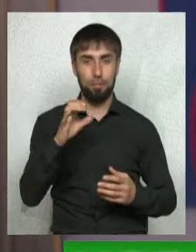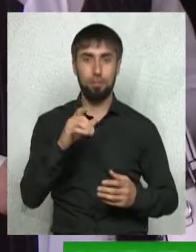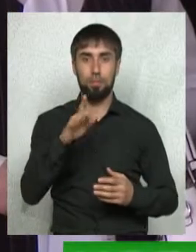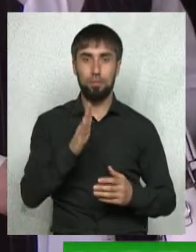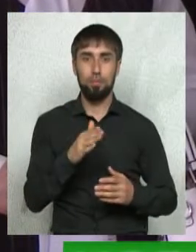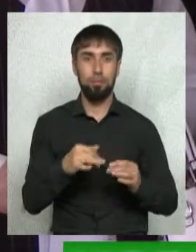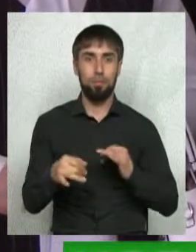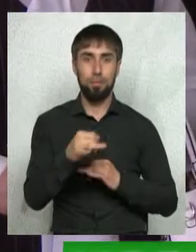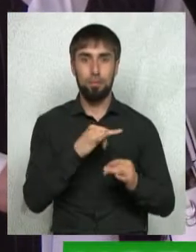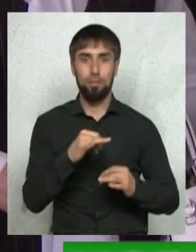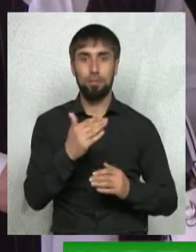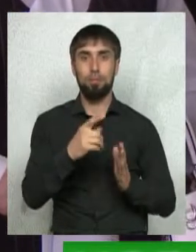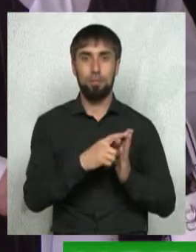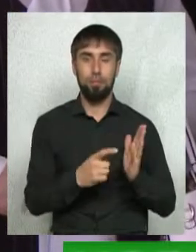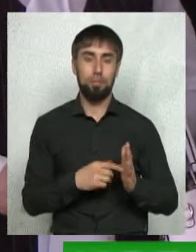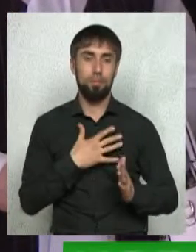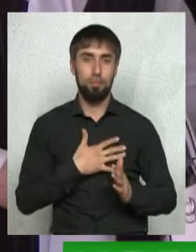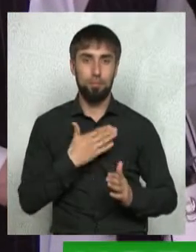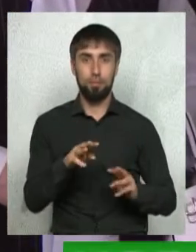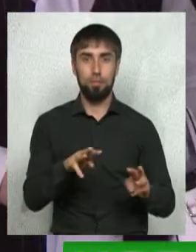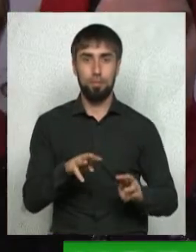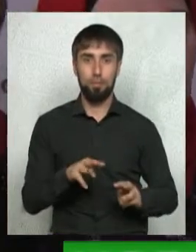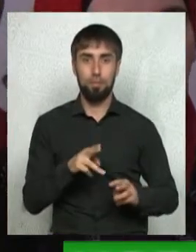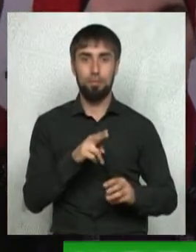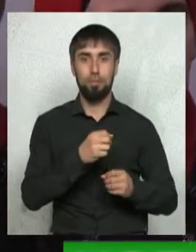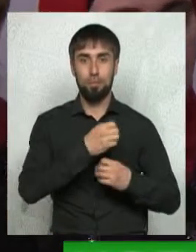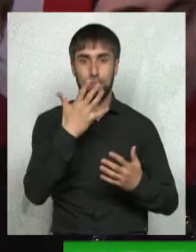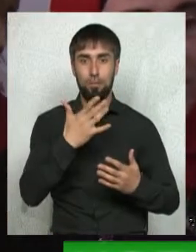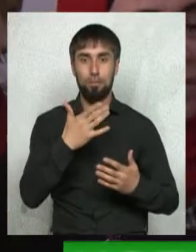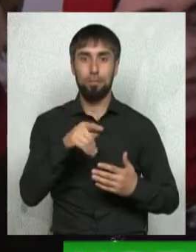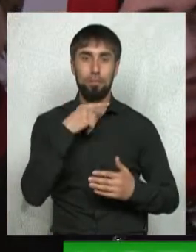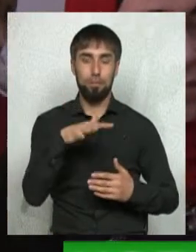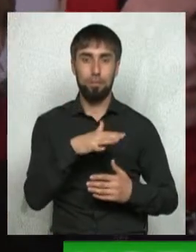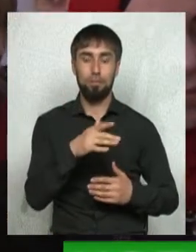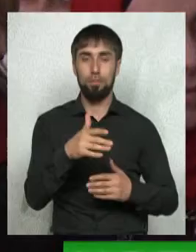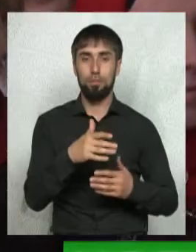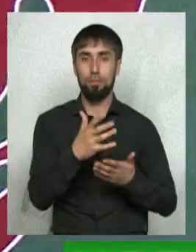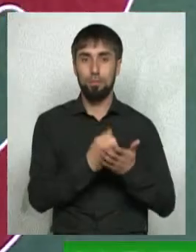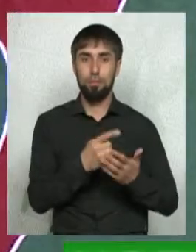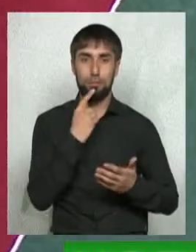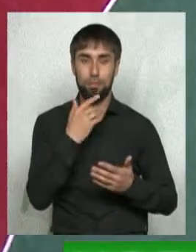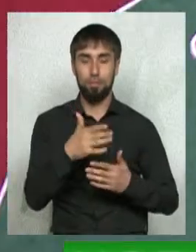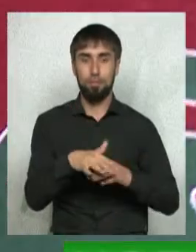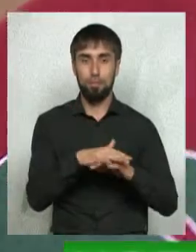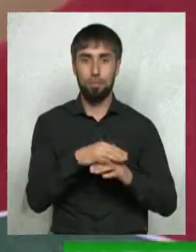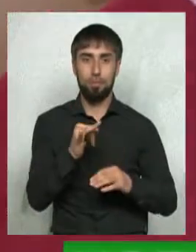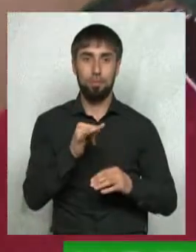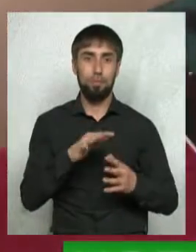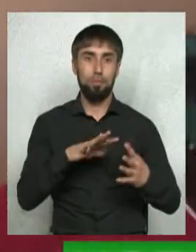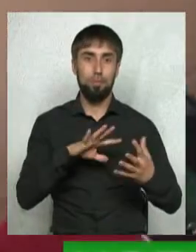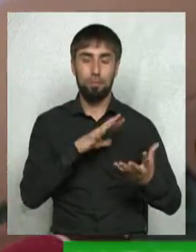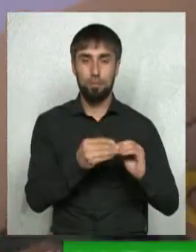в обсуждение одной из основных тем, волнующих Министерство просвещения страны – сохранение языков народов России в системе общего образования в